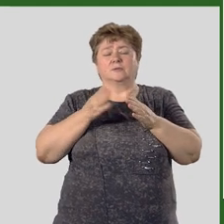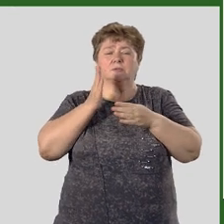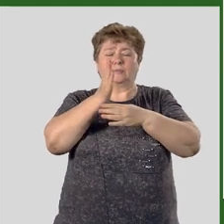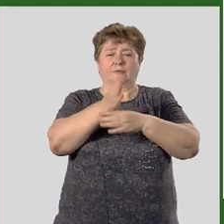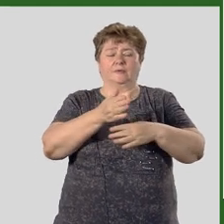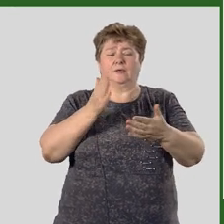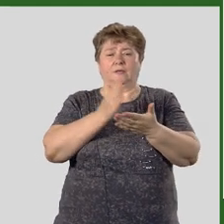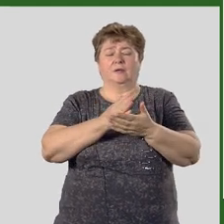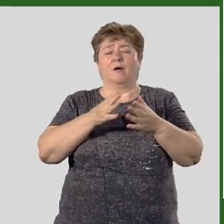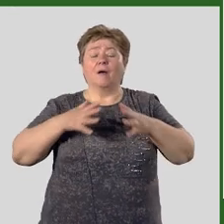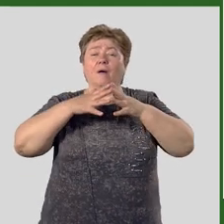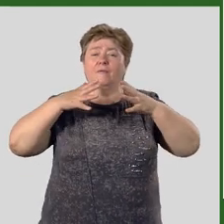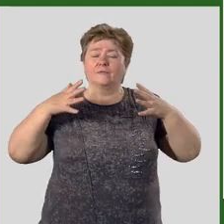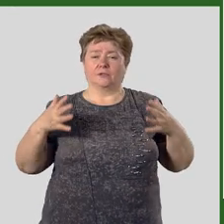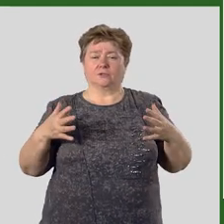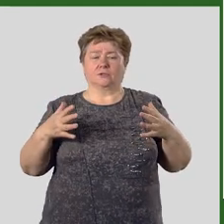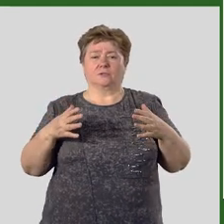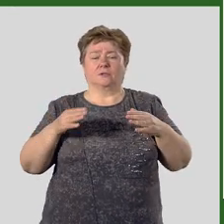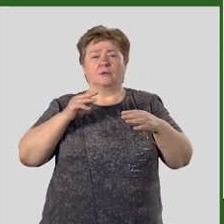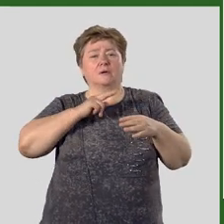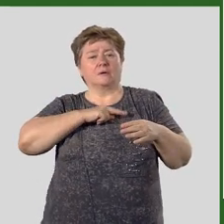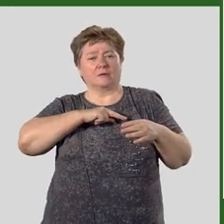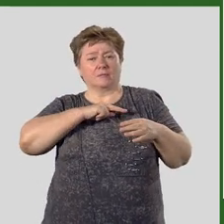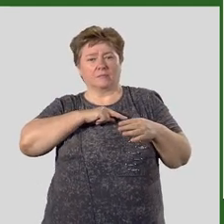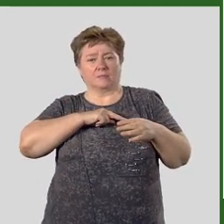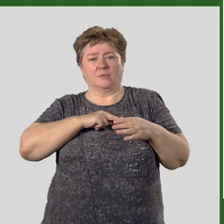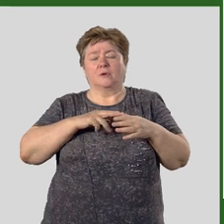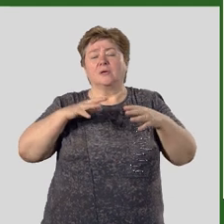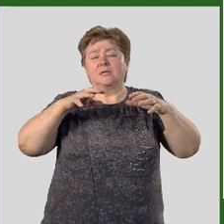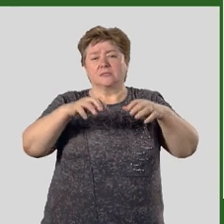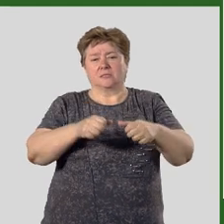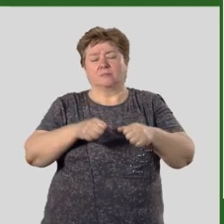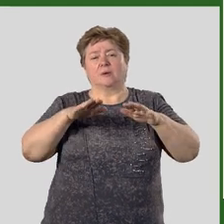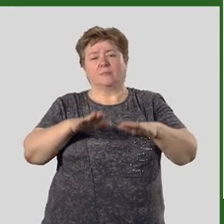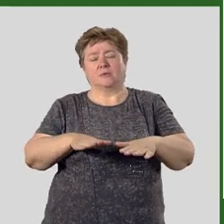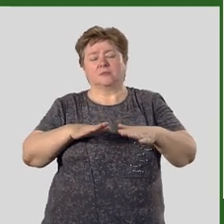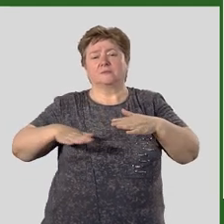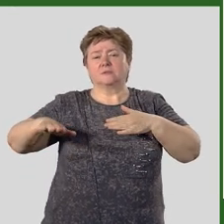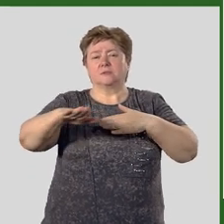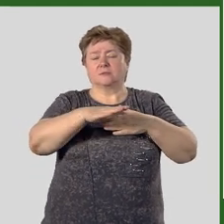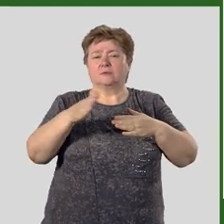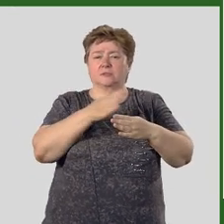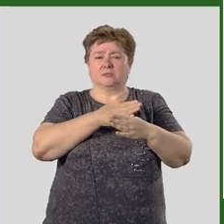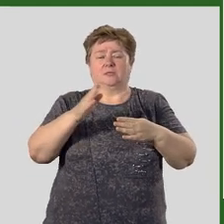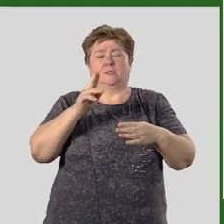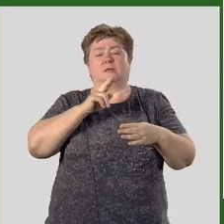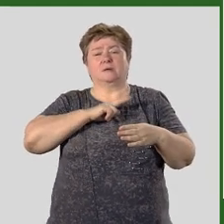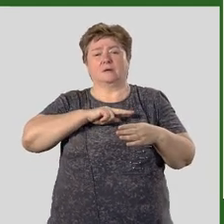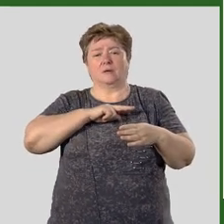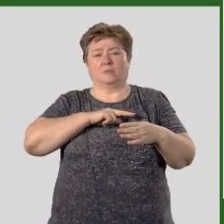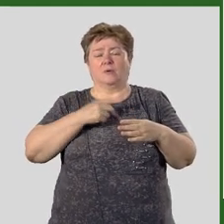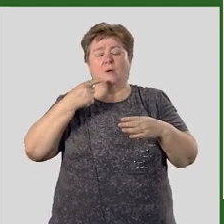направлениям. Величина, функция, занимаемое место в территориальном разделении труда,